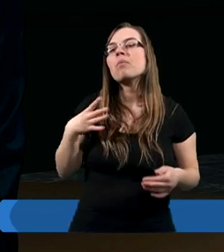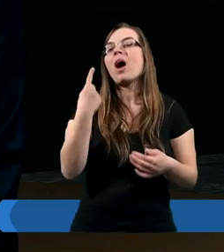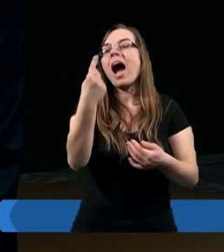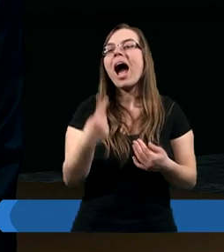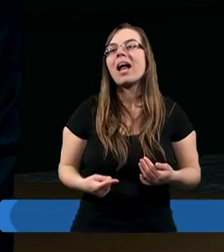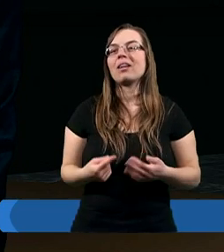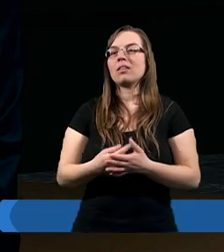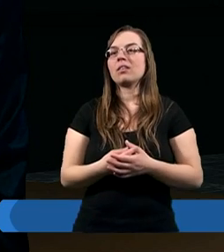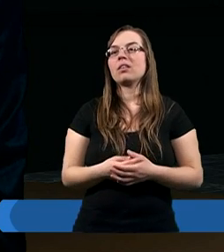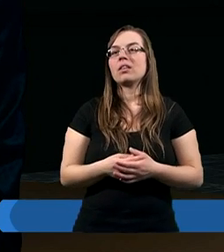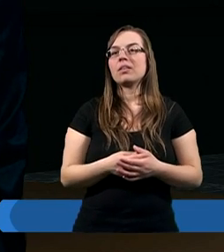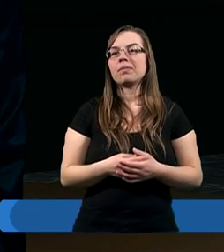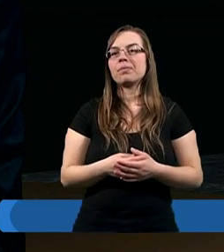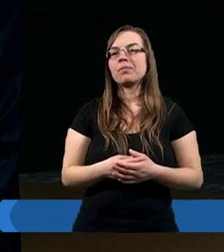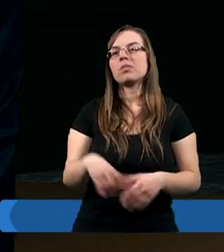raz.